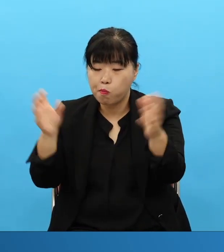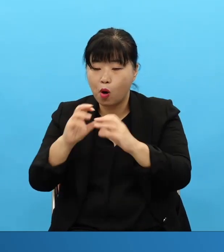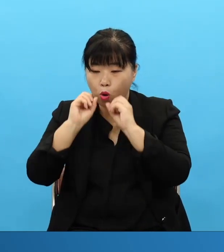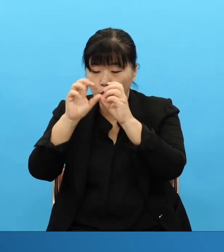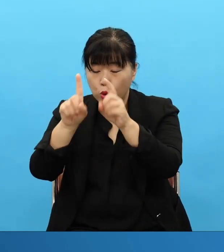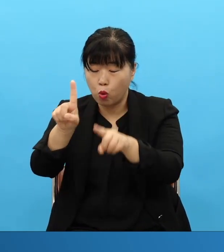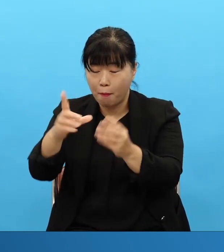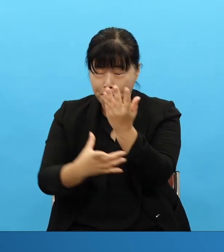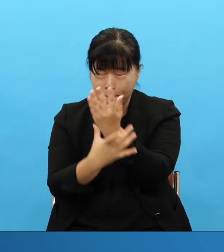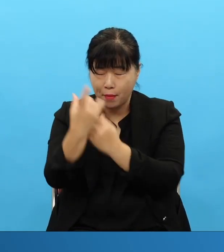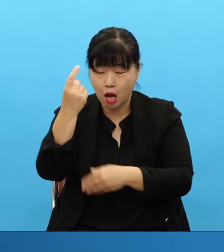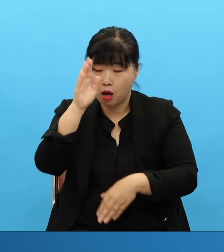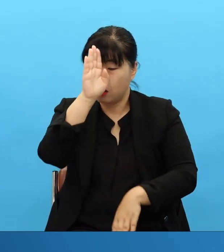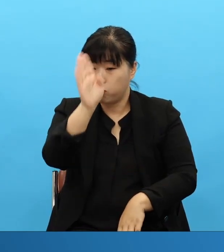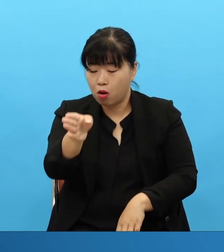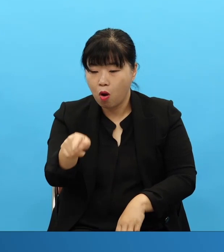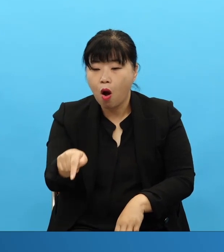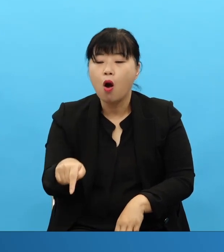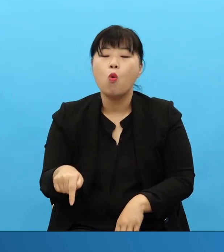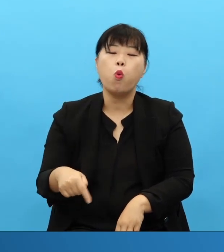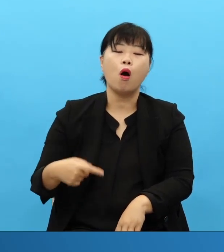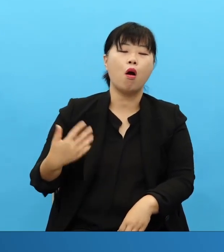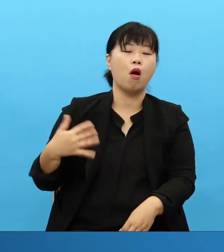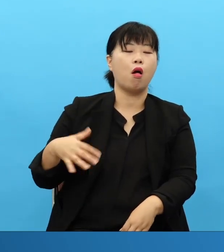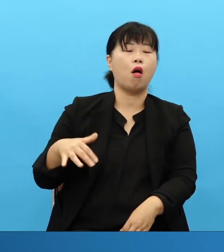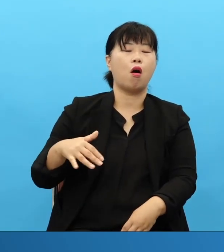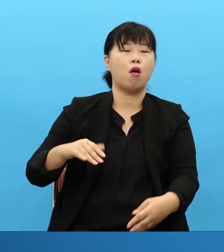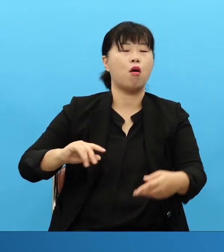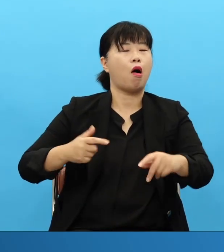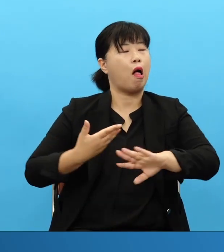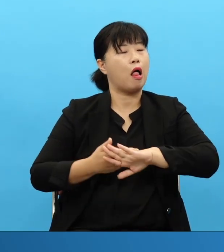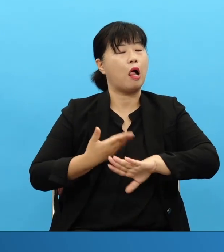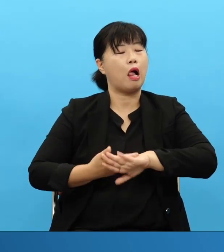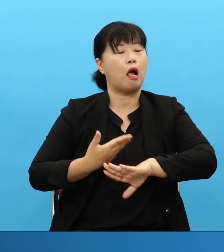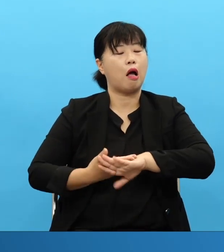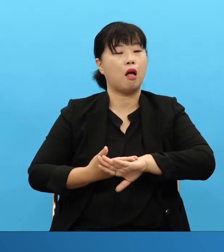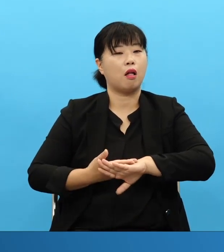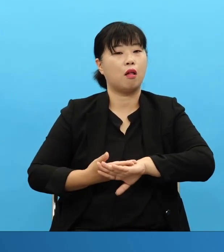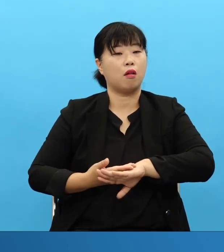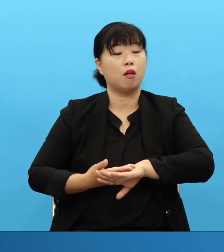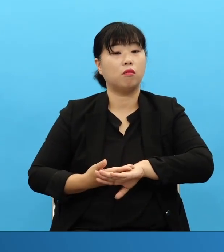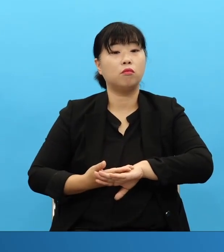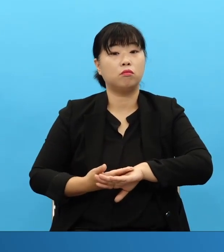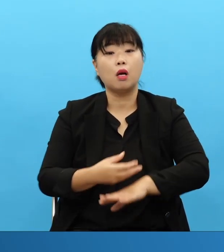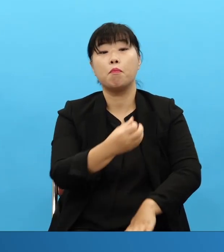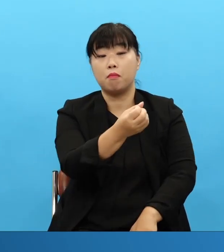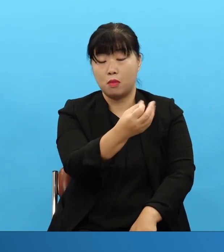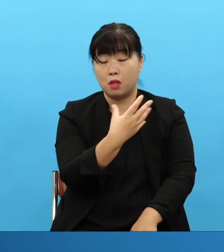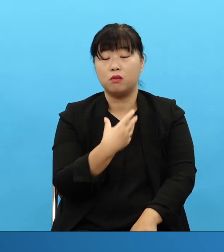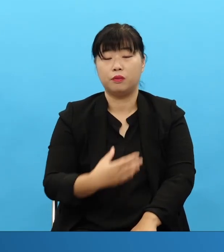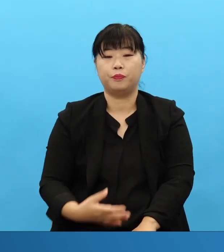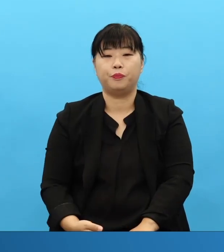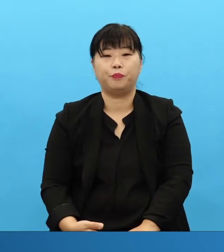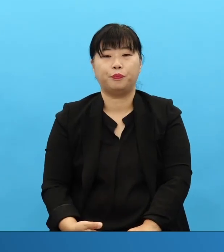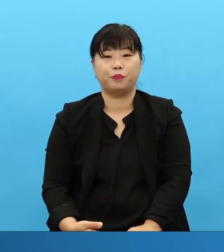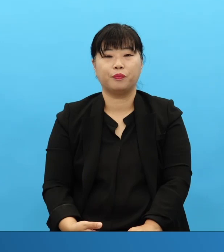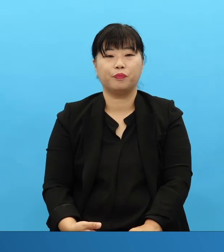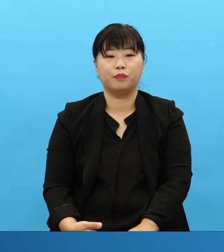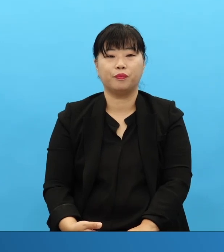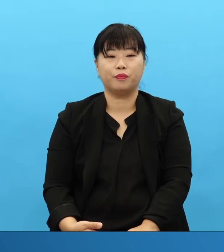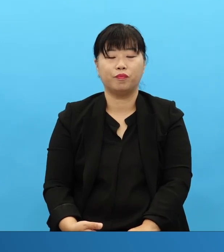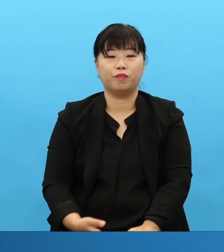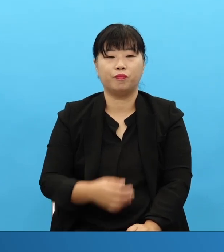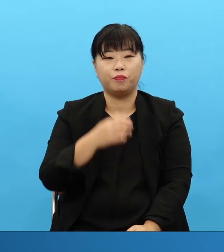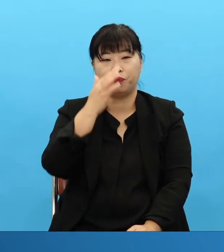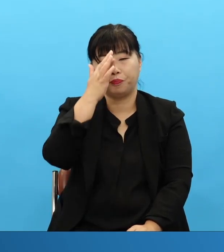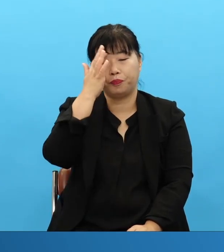let's evangelize the world? 이 사람들의 특징은 되고 안 되고가 문제가 아니었어요. But the characters of these people is not a 그렇죠. matter of whether things were 노예로